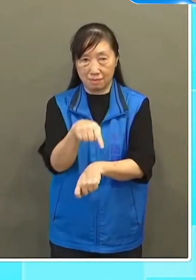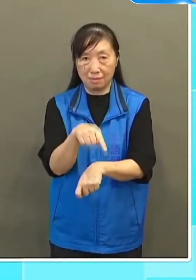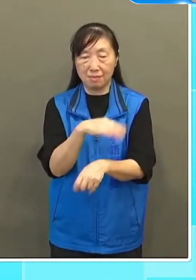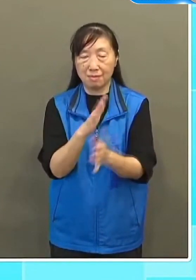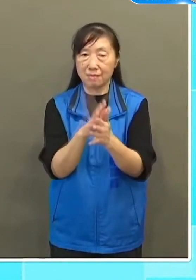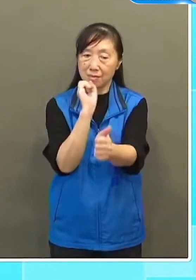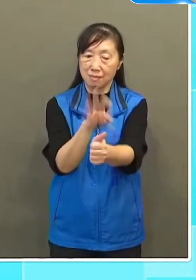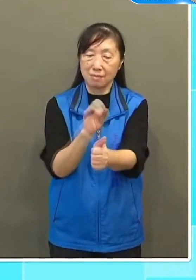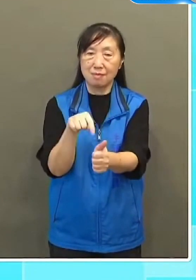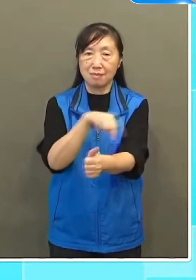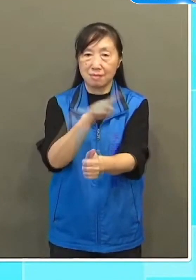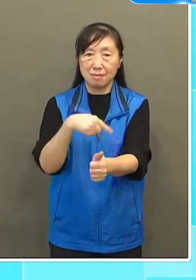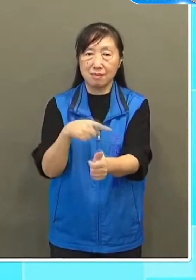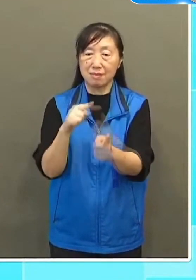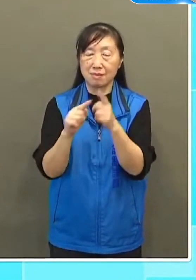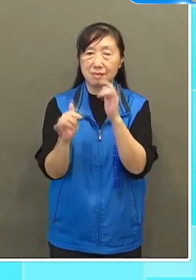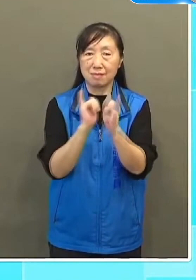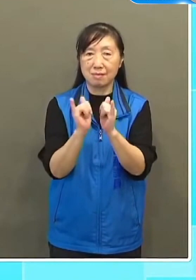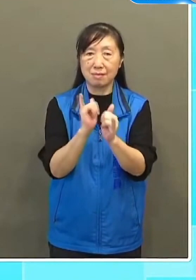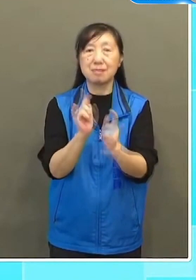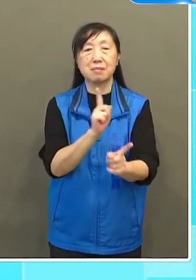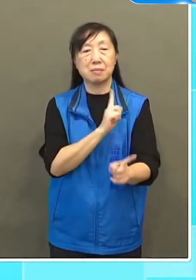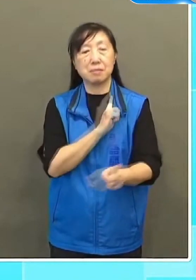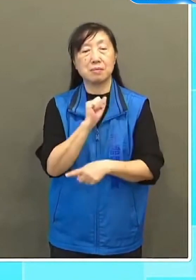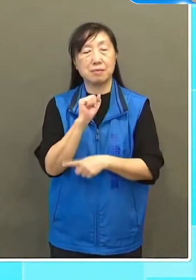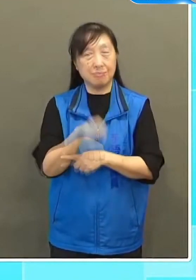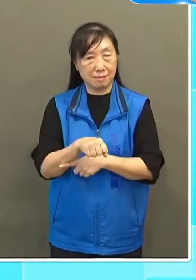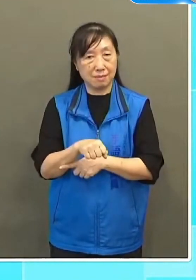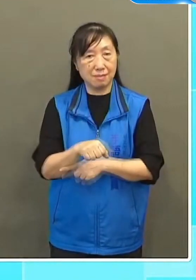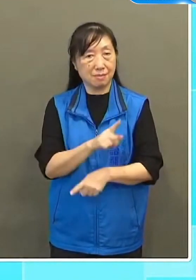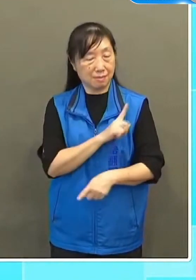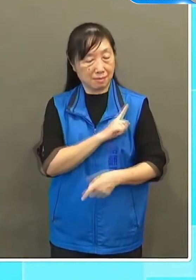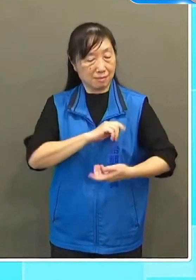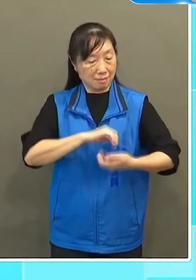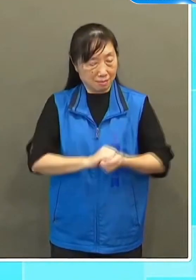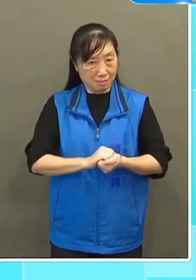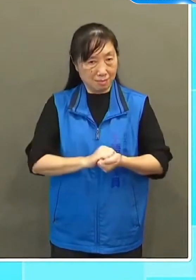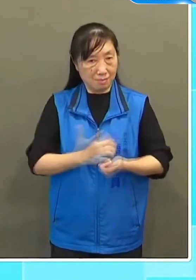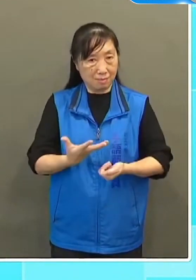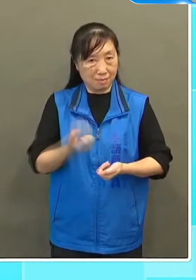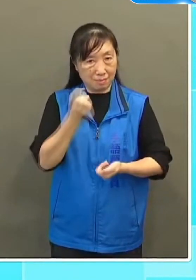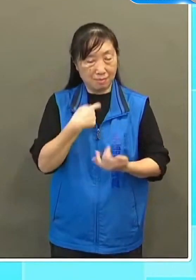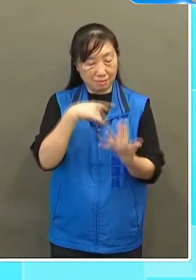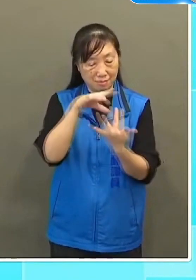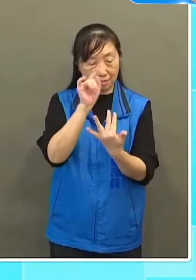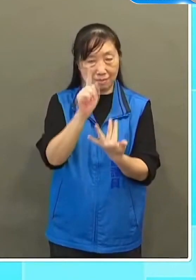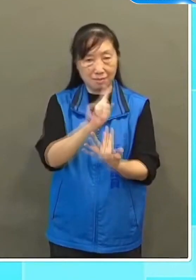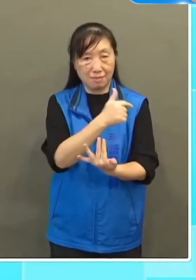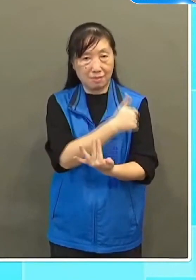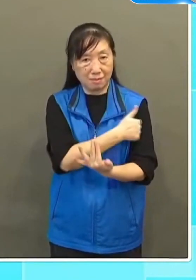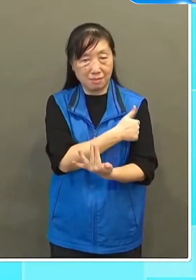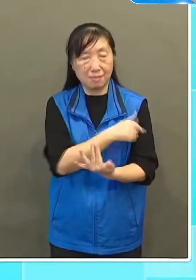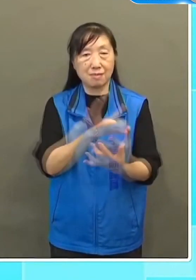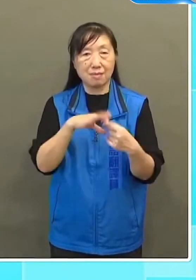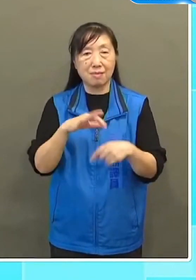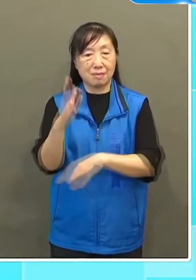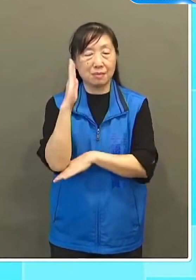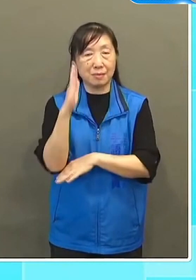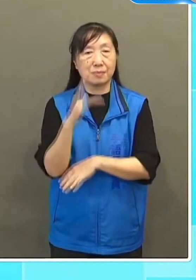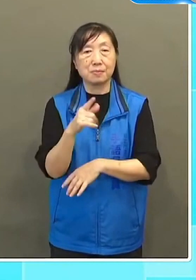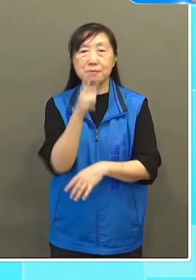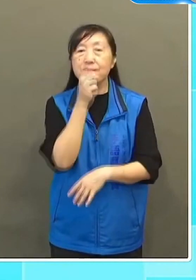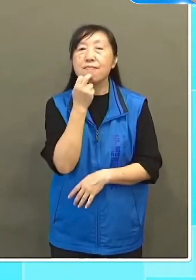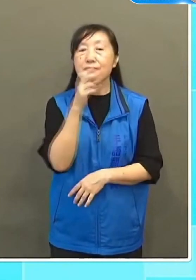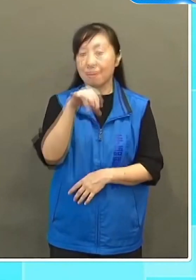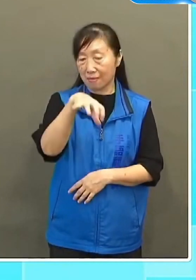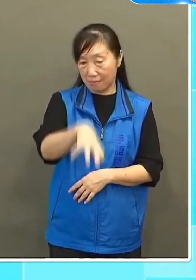调它是有民众的自愿性，所以民众决定施打哪一种疫苗，其实我们身为政府部门，不管中央的地